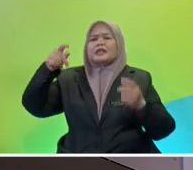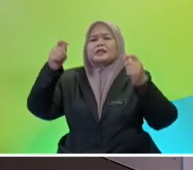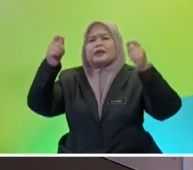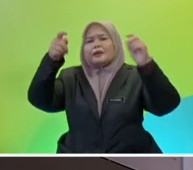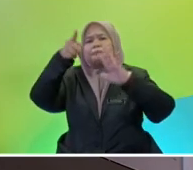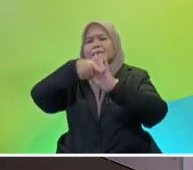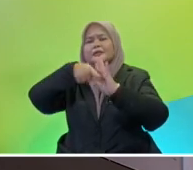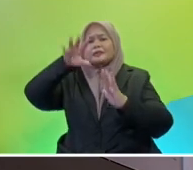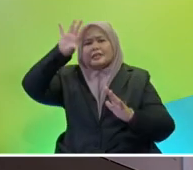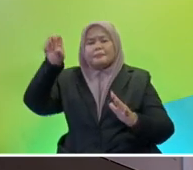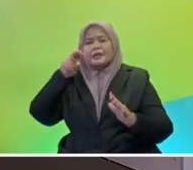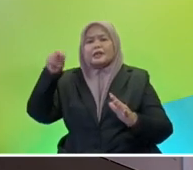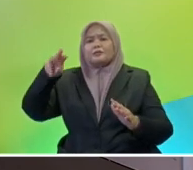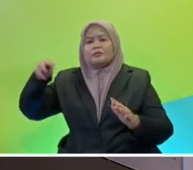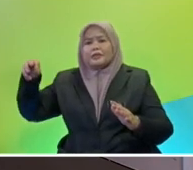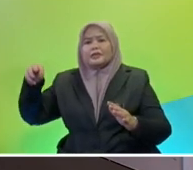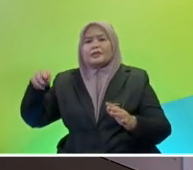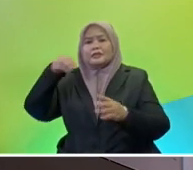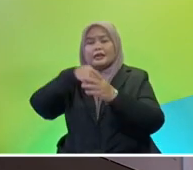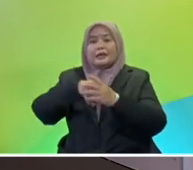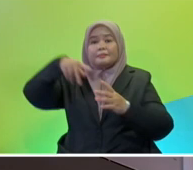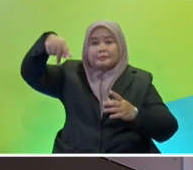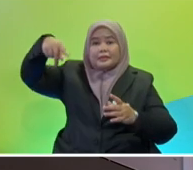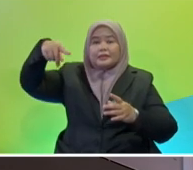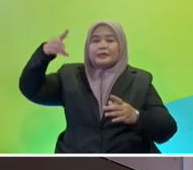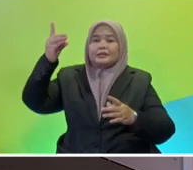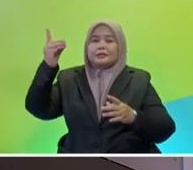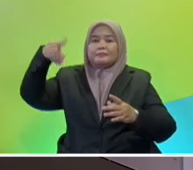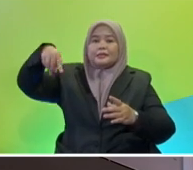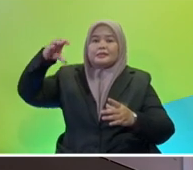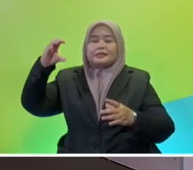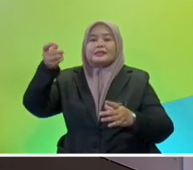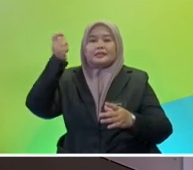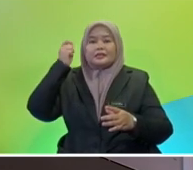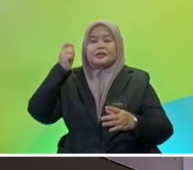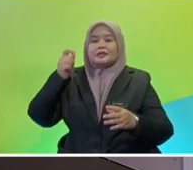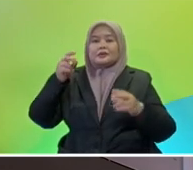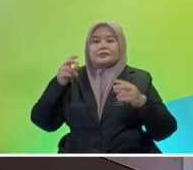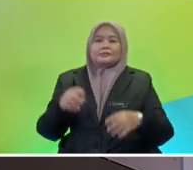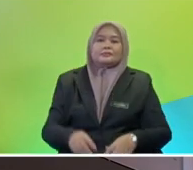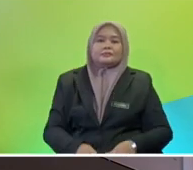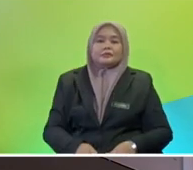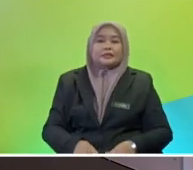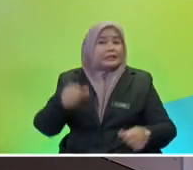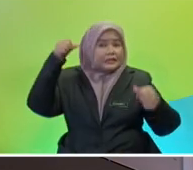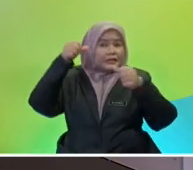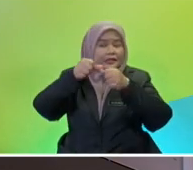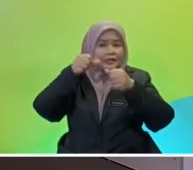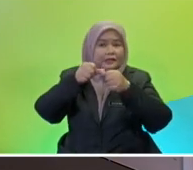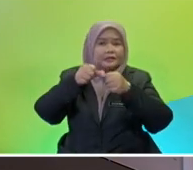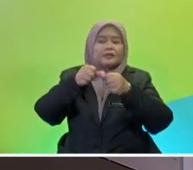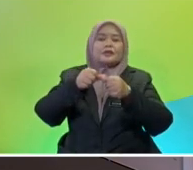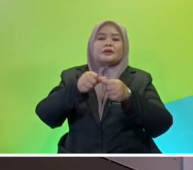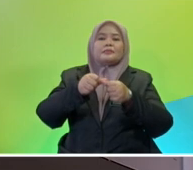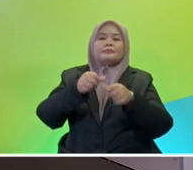pencapaian tahap penguasaan murid dalam pdbc tadi oke ingin Ustazah peringatkan kepada semua